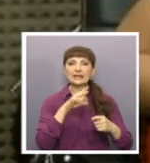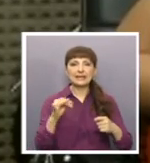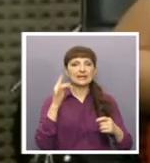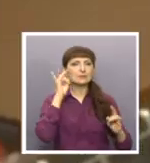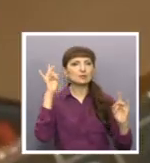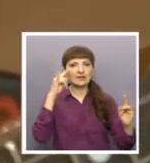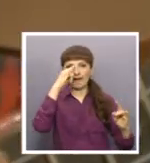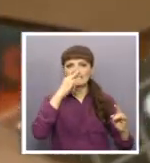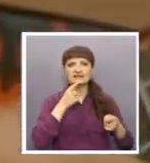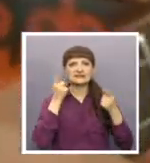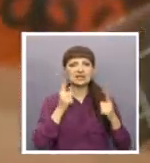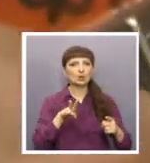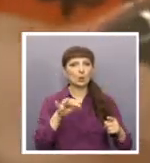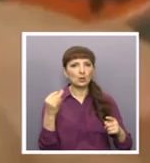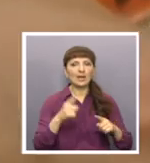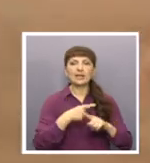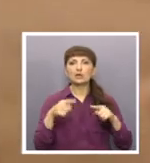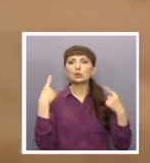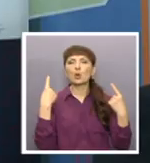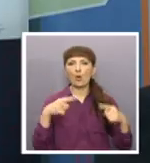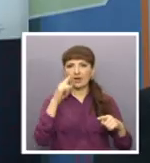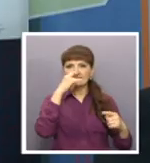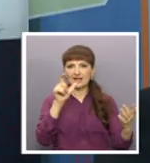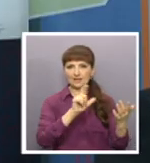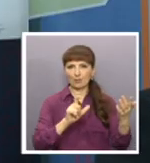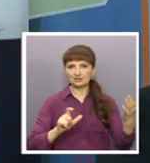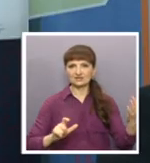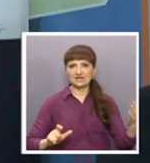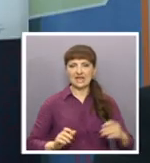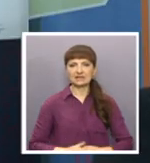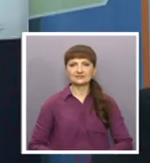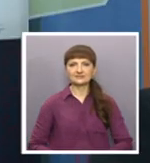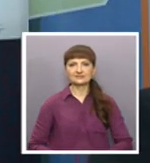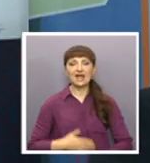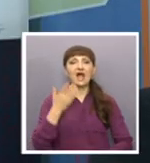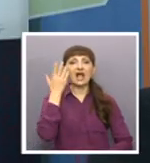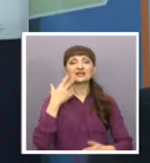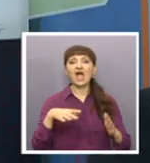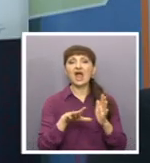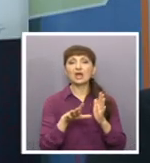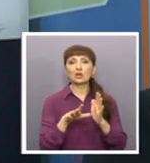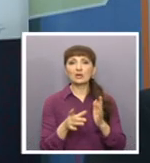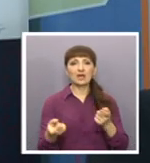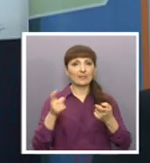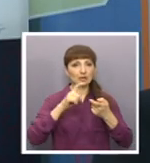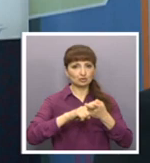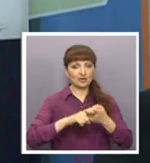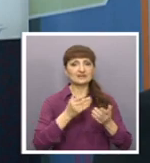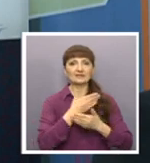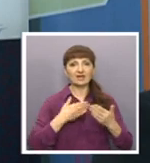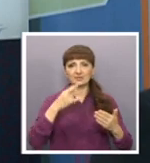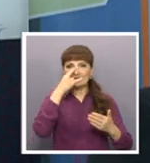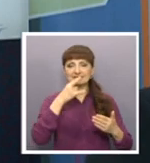настоящего казахского кюя или любого другого произведения. Когда электроника подключается к нашему